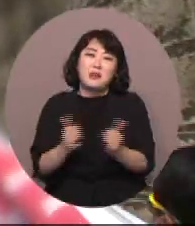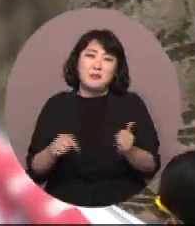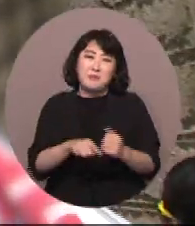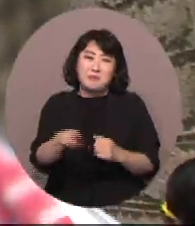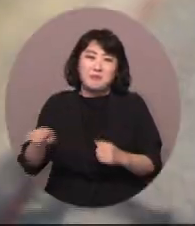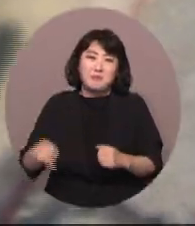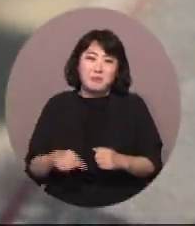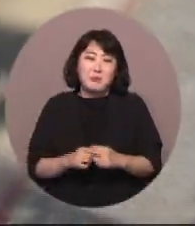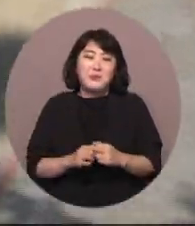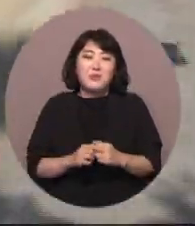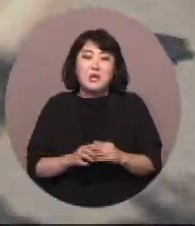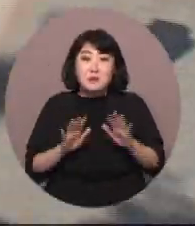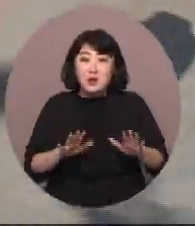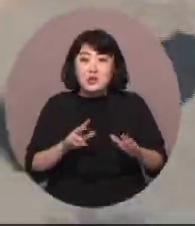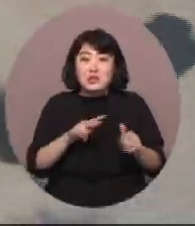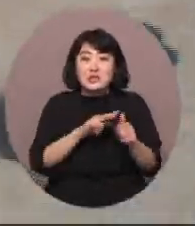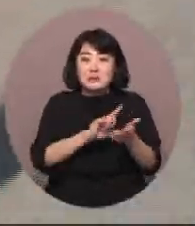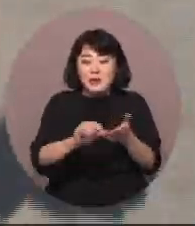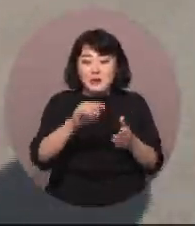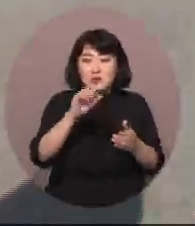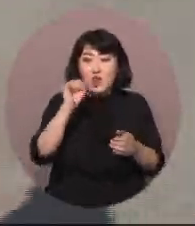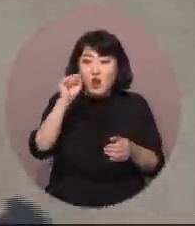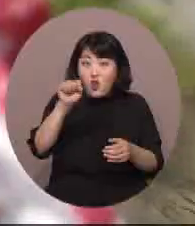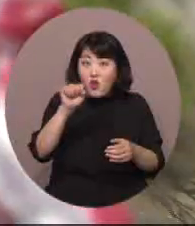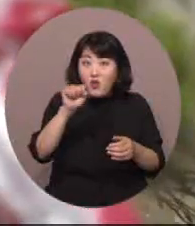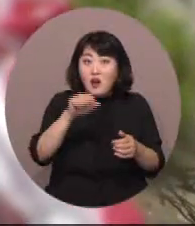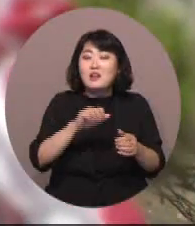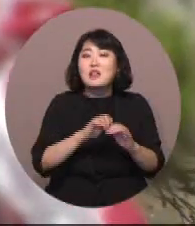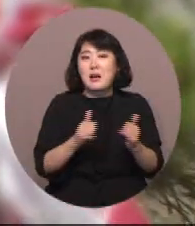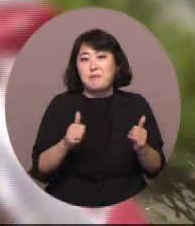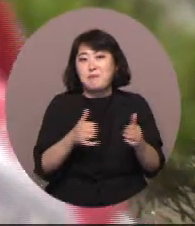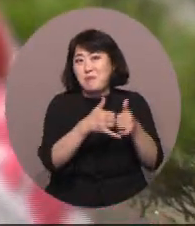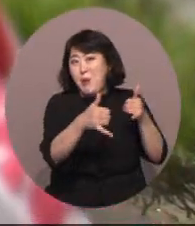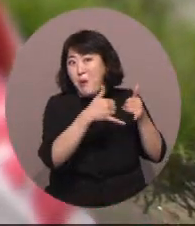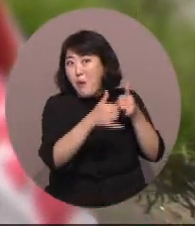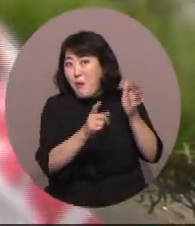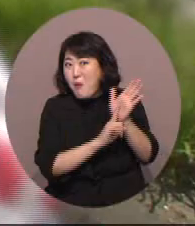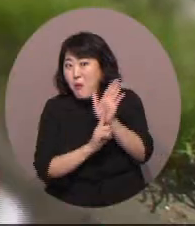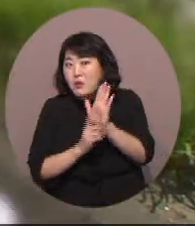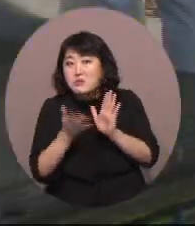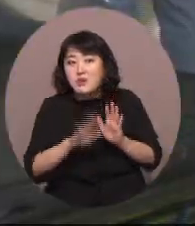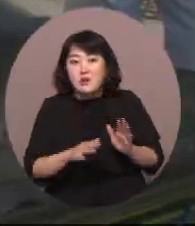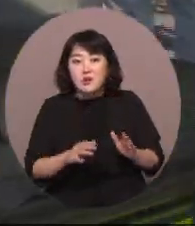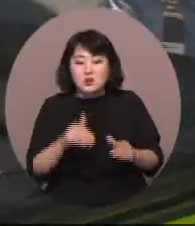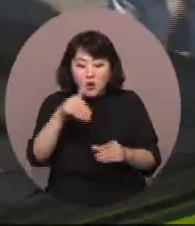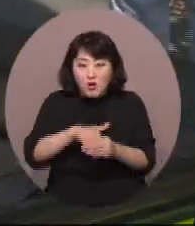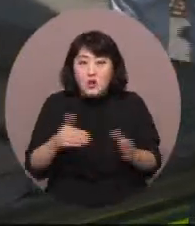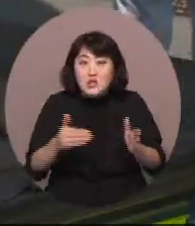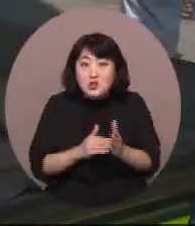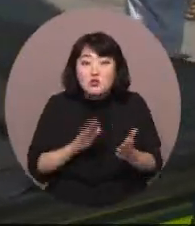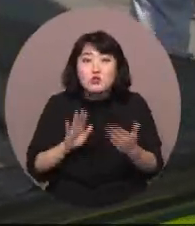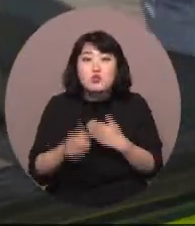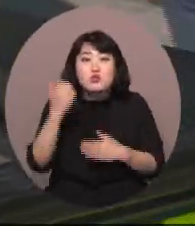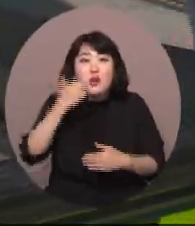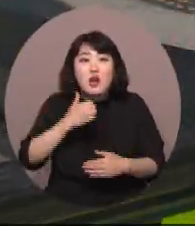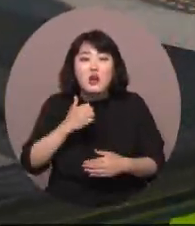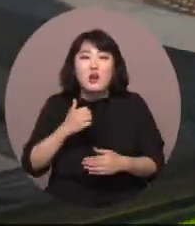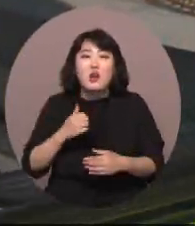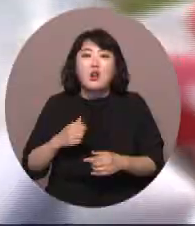이번 지방선거에 출마한 후보들이 내건 홍보 현수막이지만 선거가 끝난 뒤 철거는 자치구